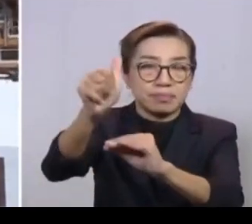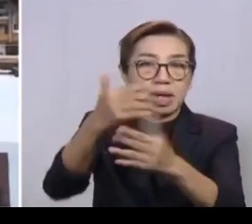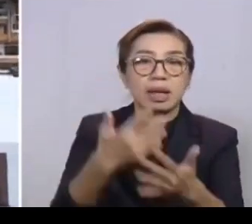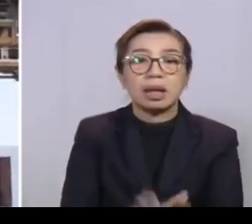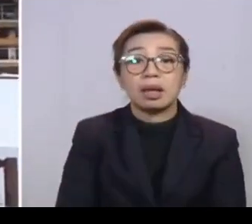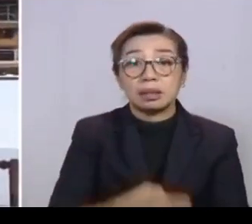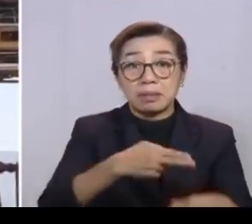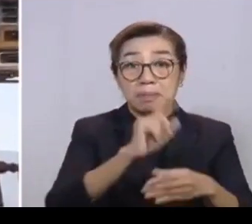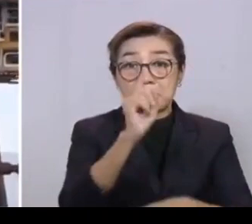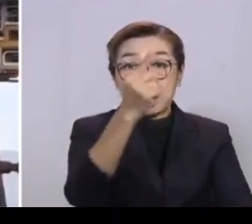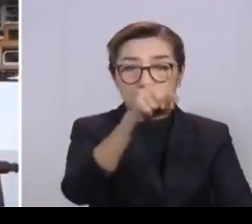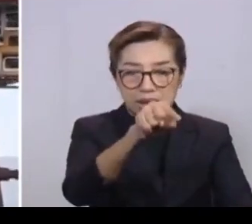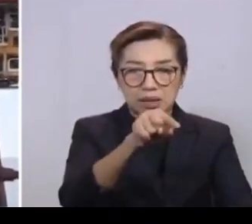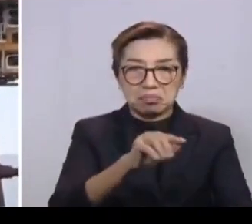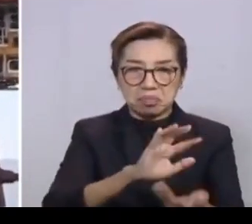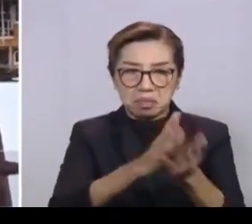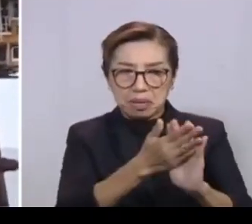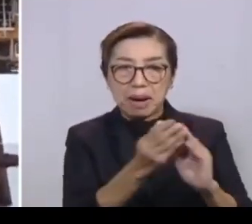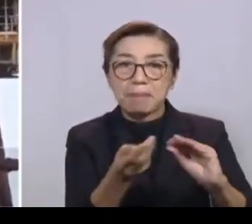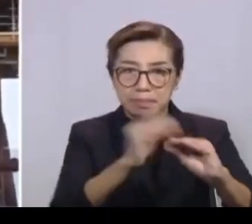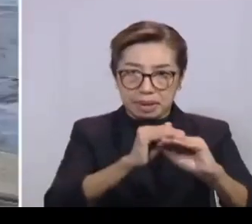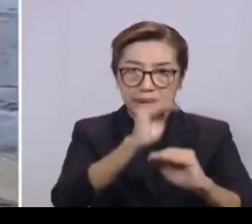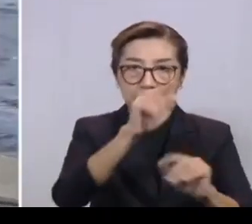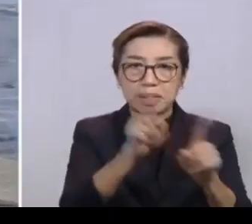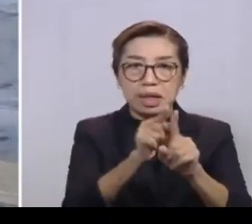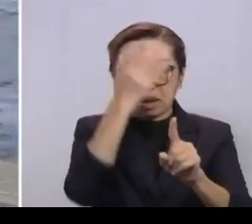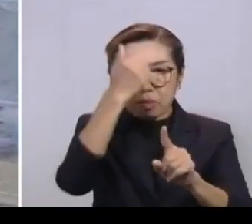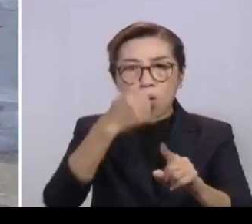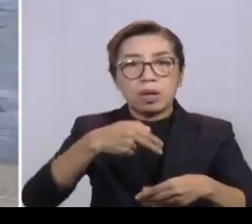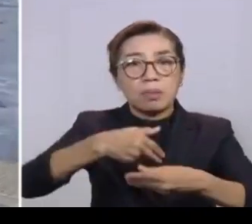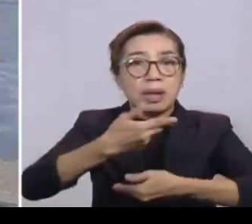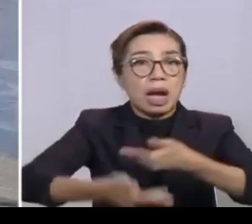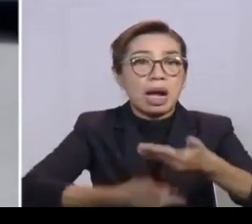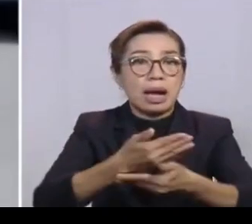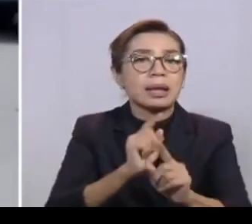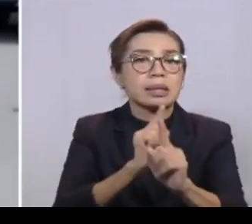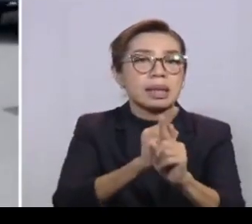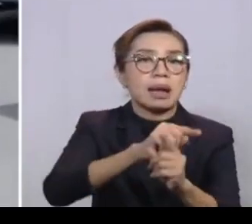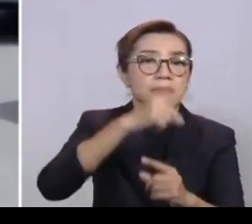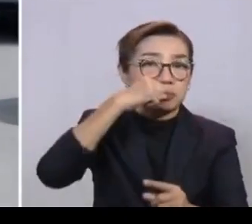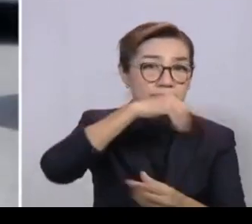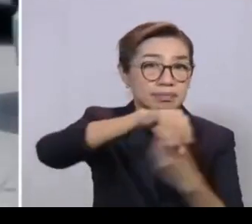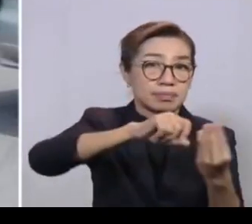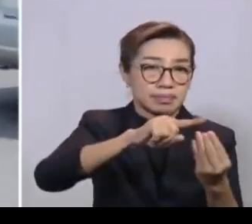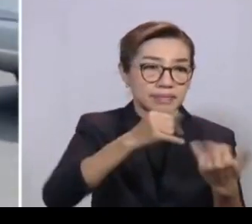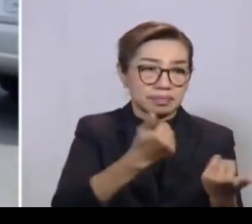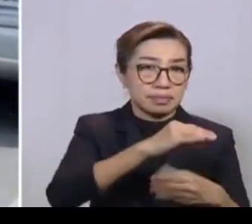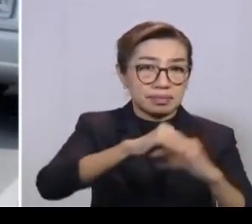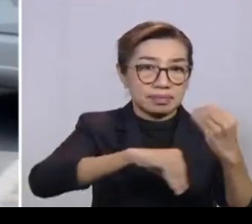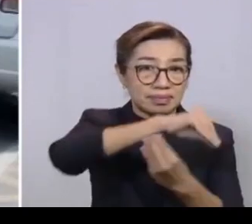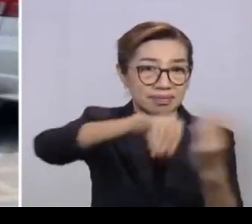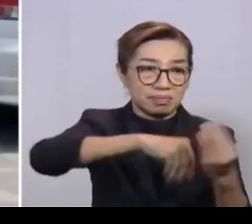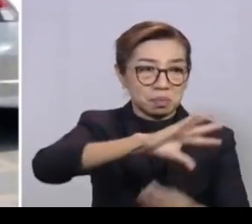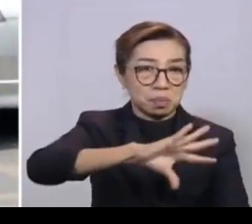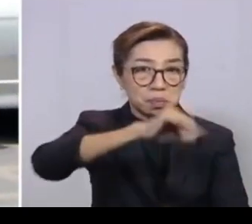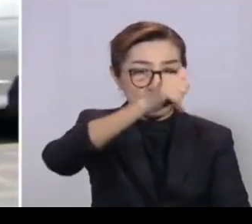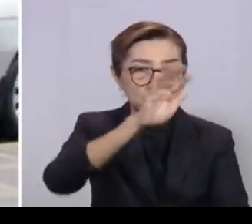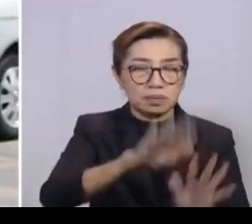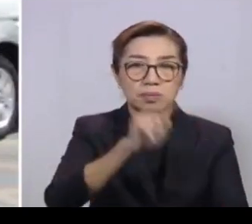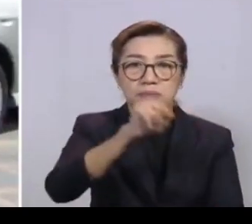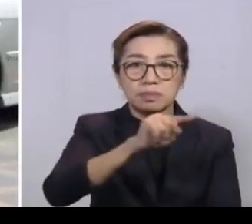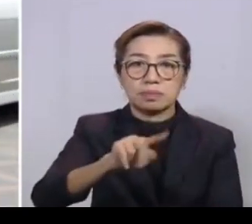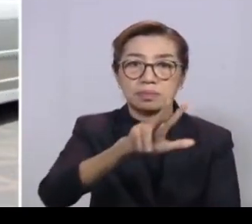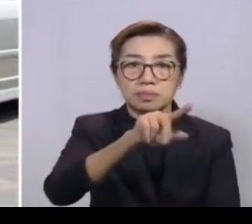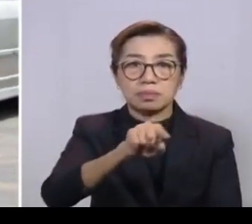ดาวน์สตรีมคาดว่าจะปรับตัวดีขึ้นจากปริมาณการขายเพิ่มขึ้นตามเศรษฐกิจภายในปีนี้ที่คาดว่าจะขยายตัวได้ราว